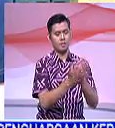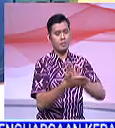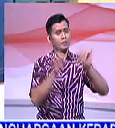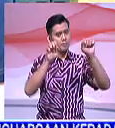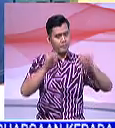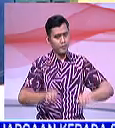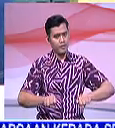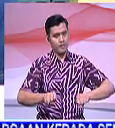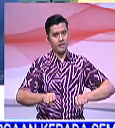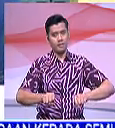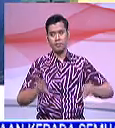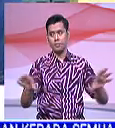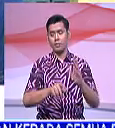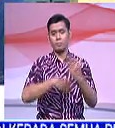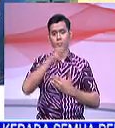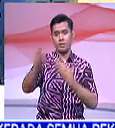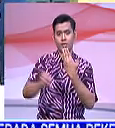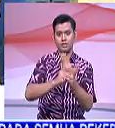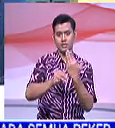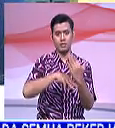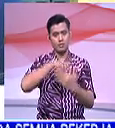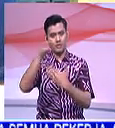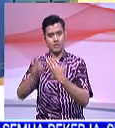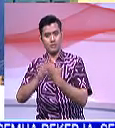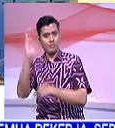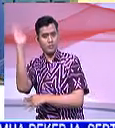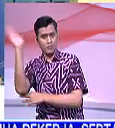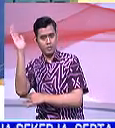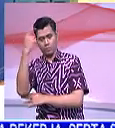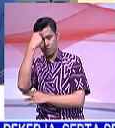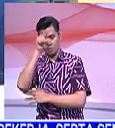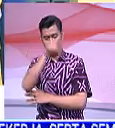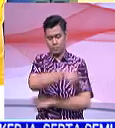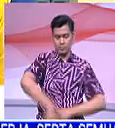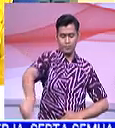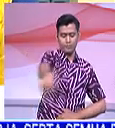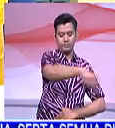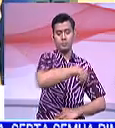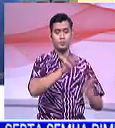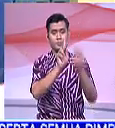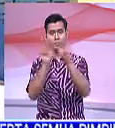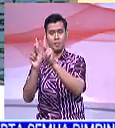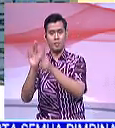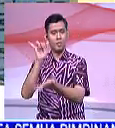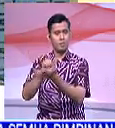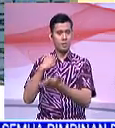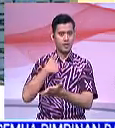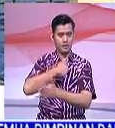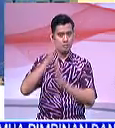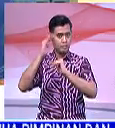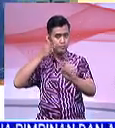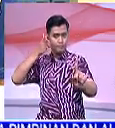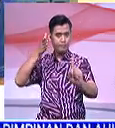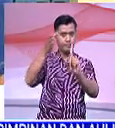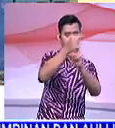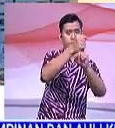boleh isi program keagamaan seminar-seminar dengan masyarakat Kampung Insyaallah nanyain itu mungkin Antara